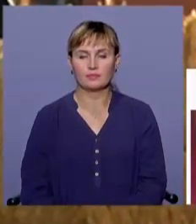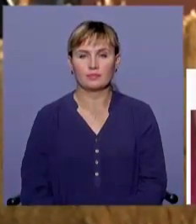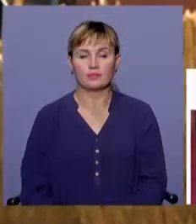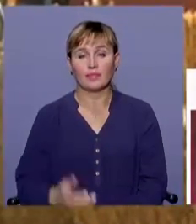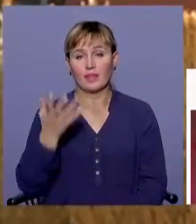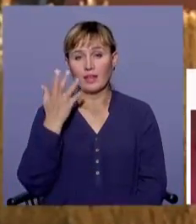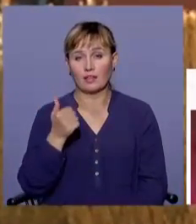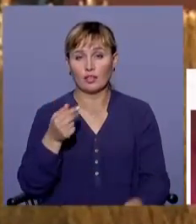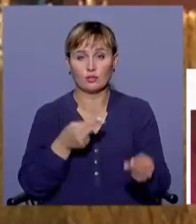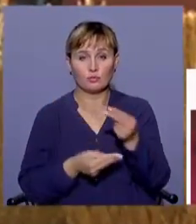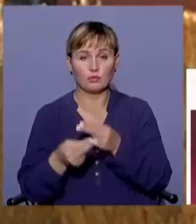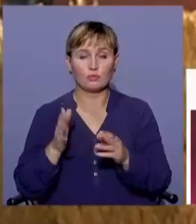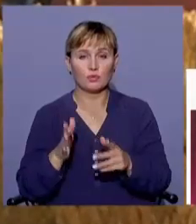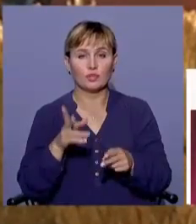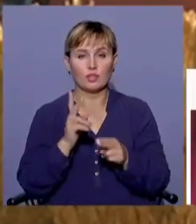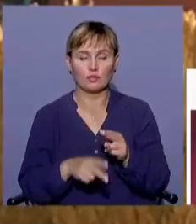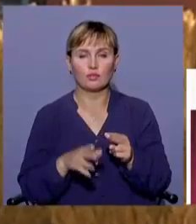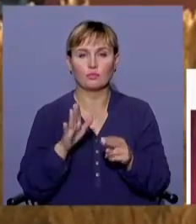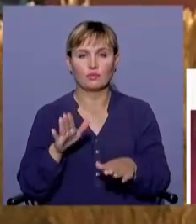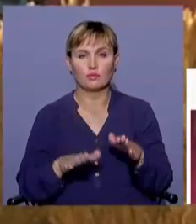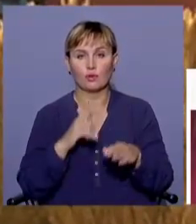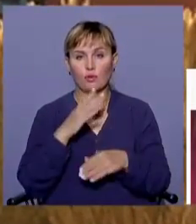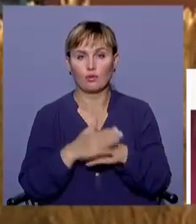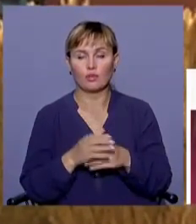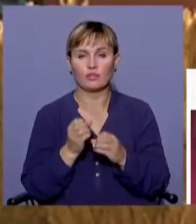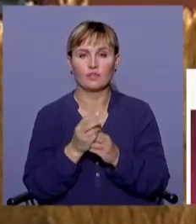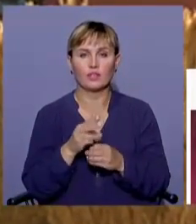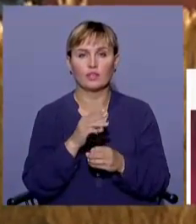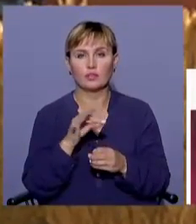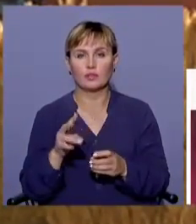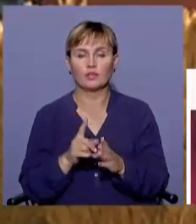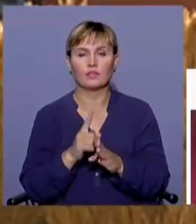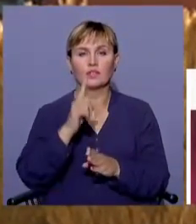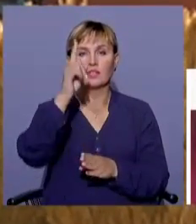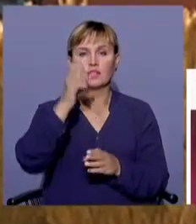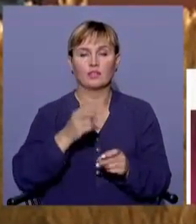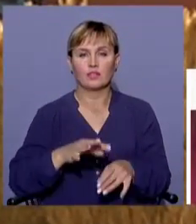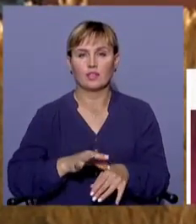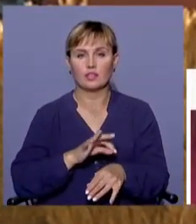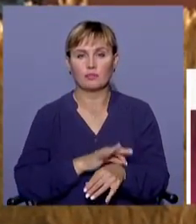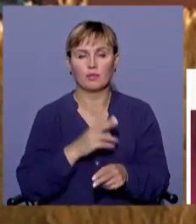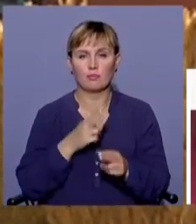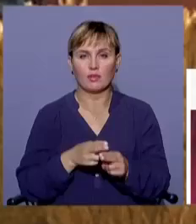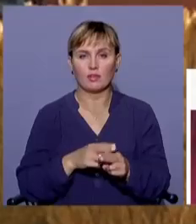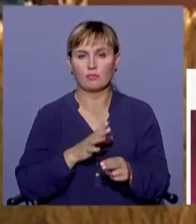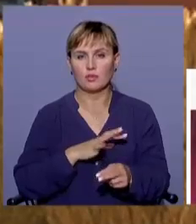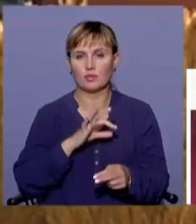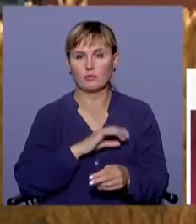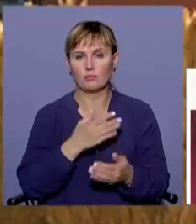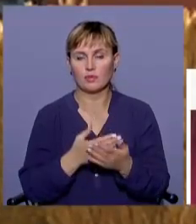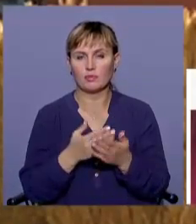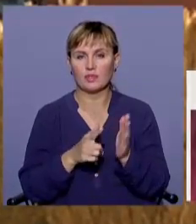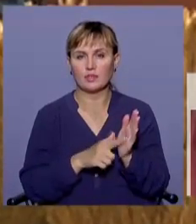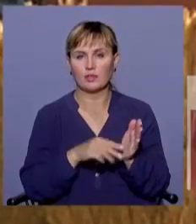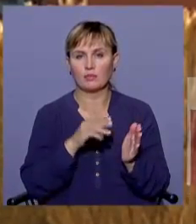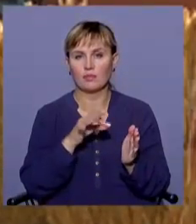Когда скульптура будет закончена, она будет весить около 12 тонн и высотой 12 метров. Металла было использовано примерно 7